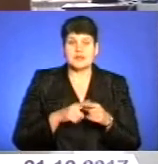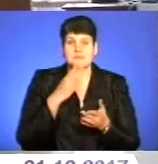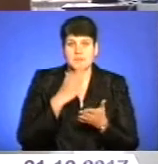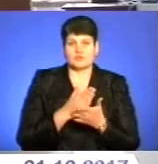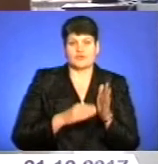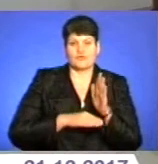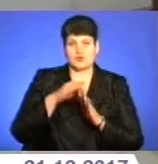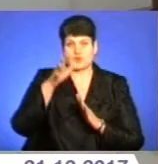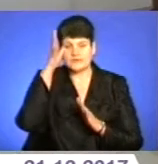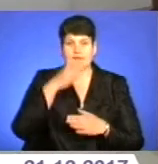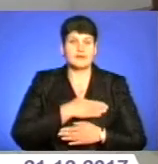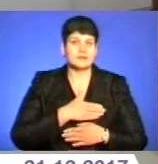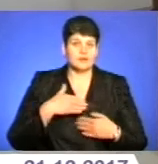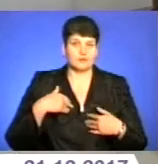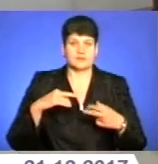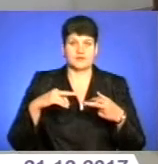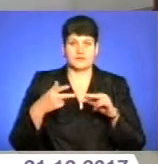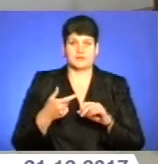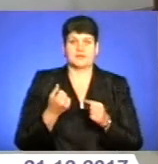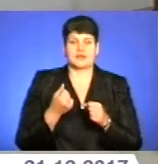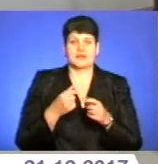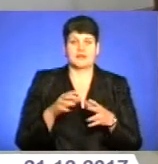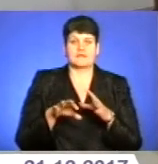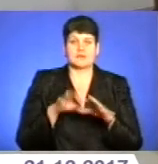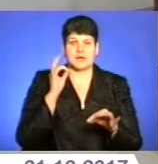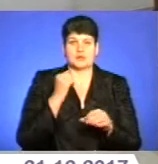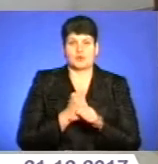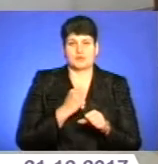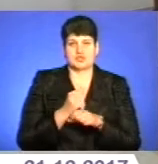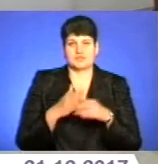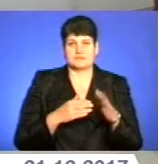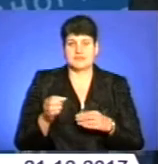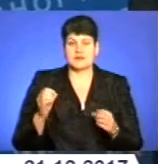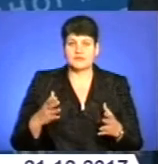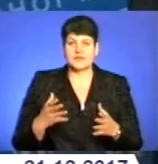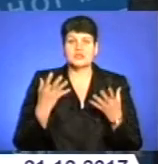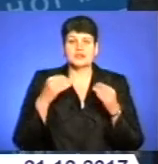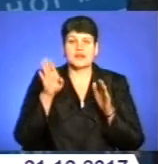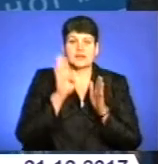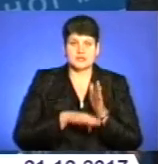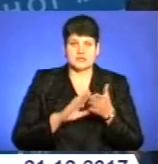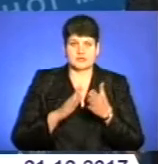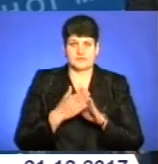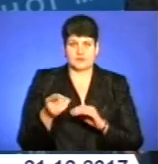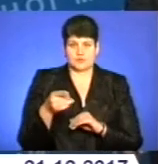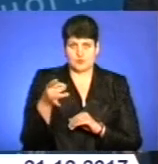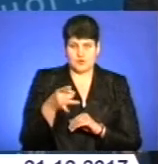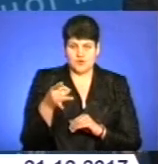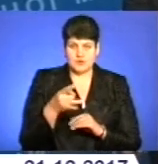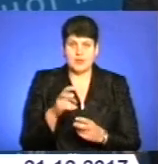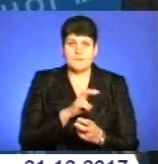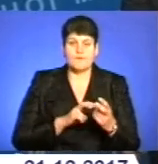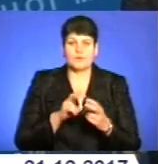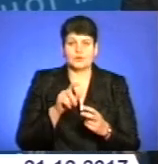вищу освіту та не бажають перекваліфіковуватися та обирати робітничі професії. Ще критичніша ситуація у Тернопільському районі, де